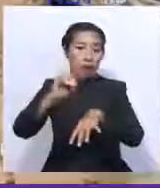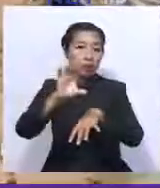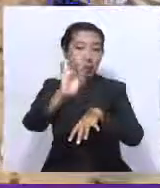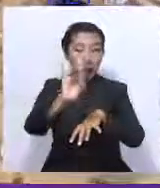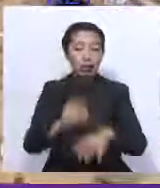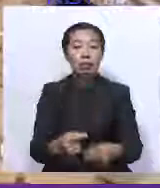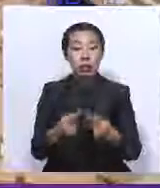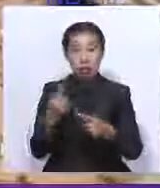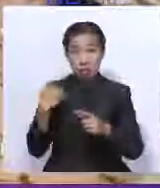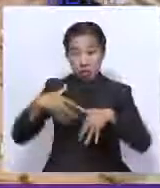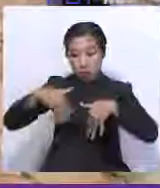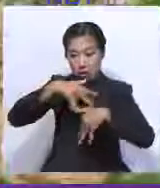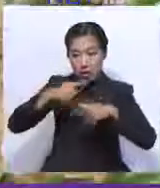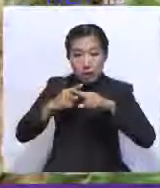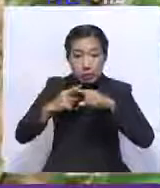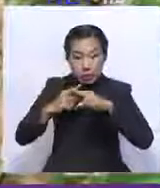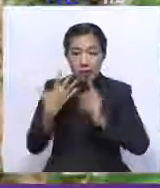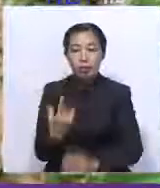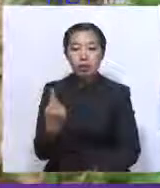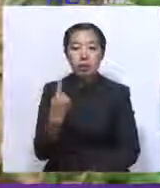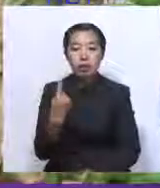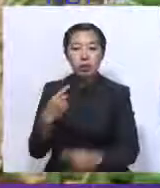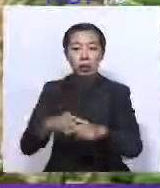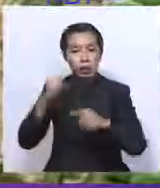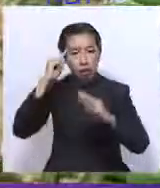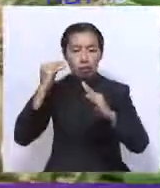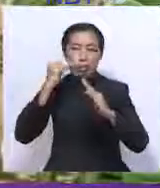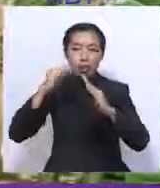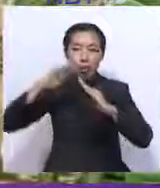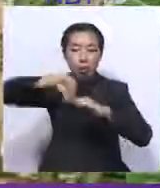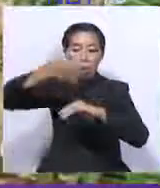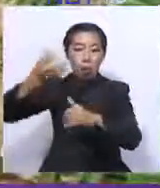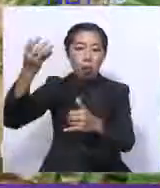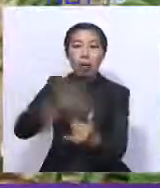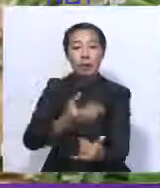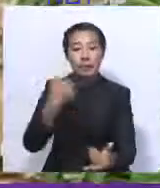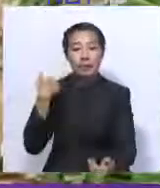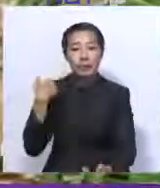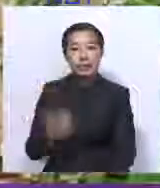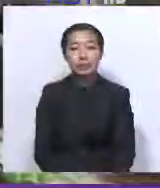รือนและมีผู้ได้รับบาดเจ็บ1คนจากก้อนอิฐของผนังบ้านร่วงใส่เท้าค่ะ